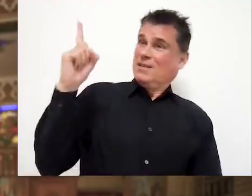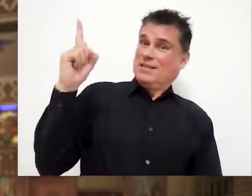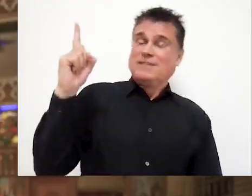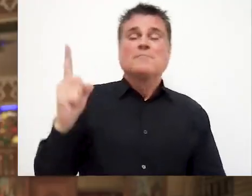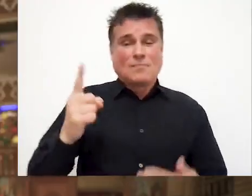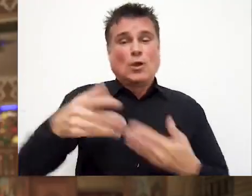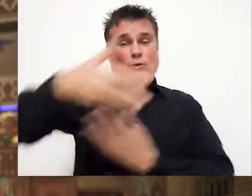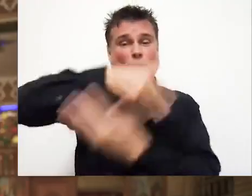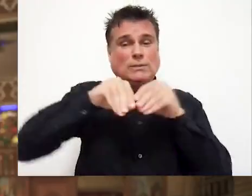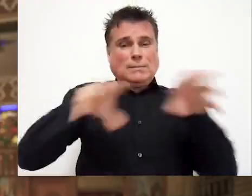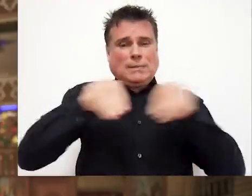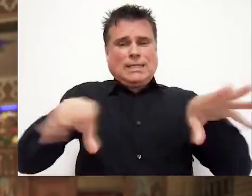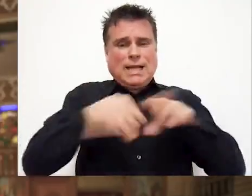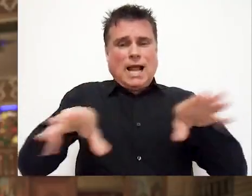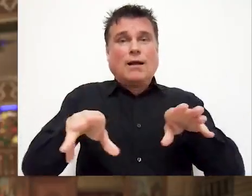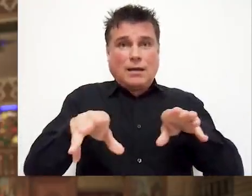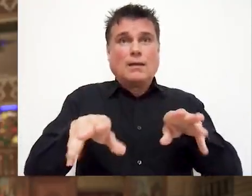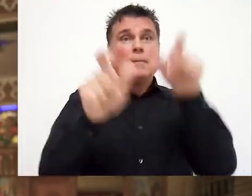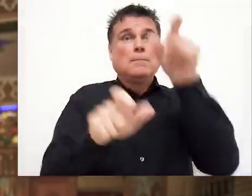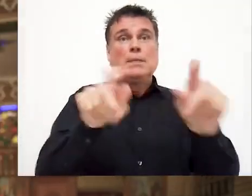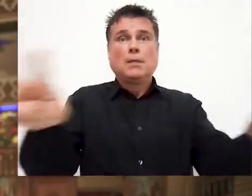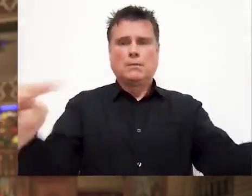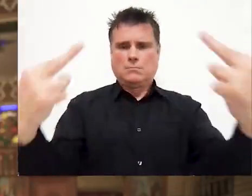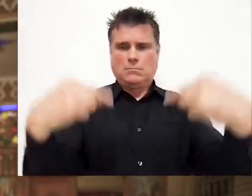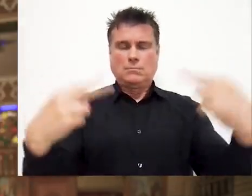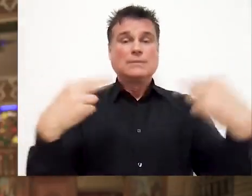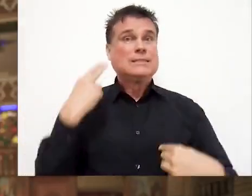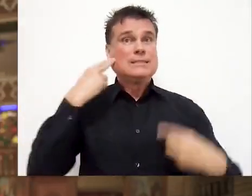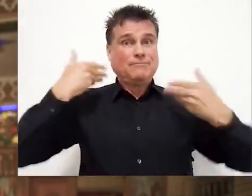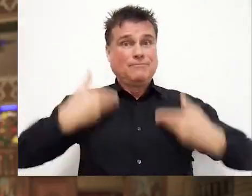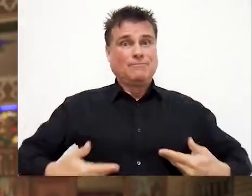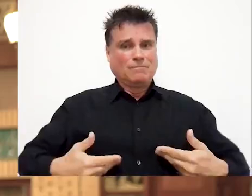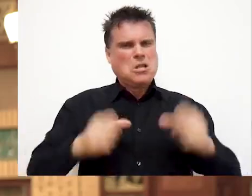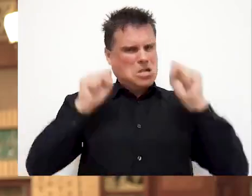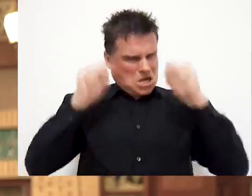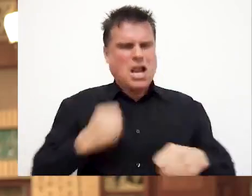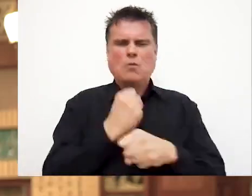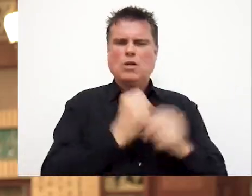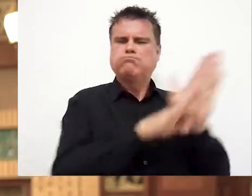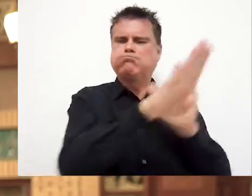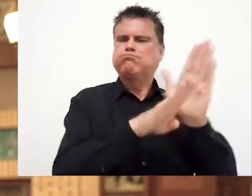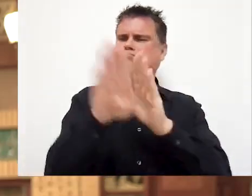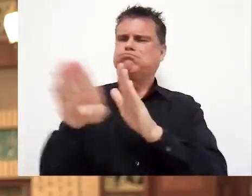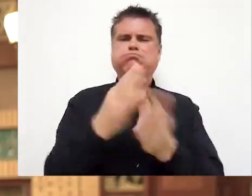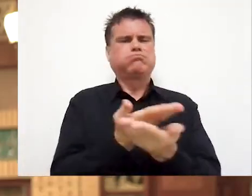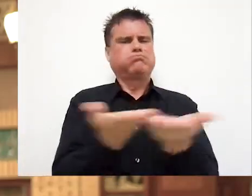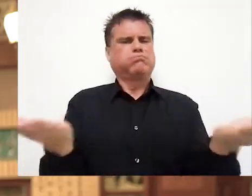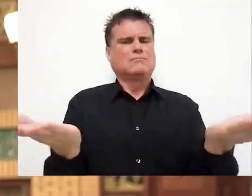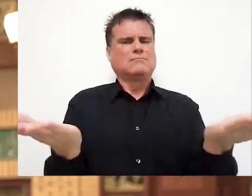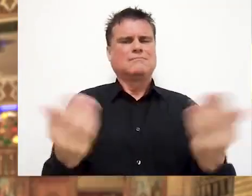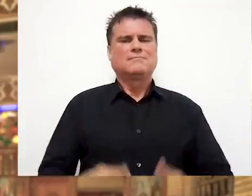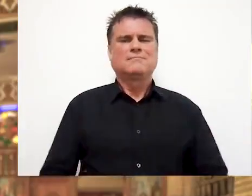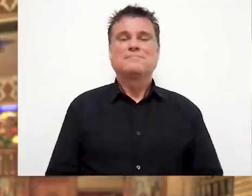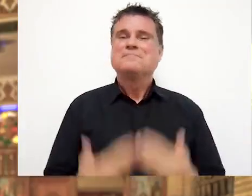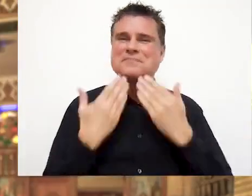إن شاء الله بمساعدة الإعلام إننا نصعد وسوف نجعل الأشخاص الصم يعرفون أنهم